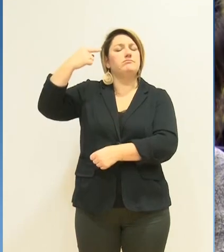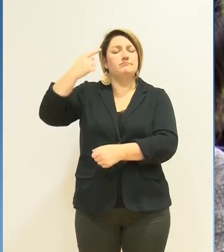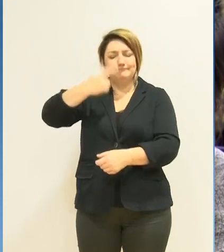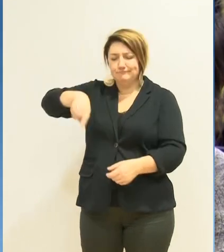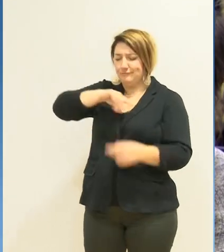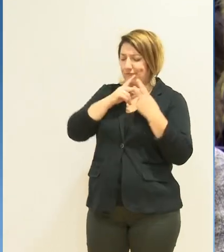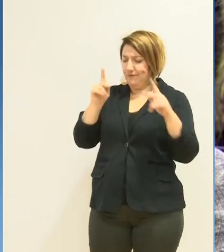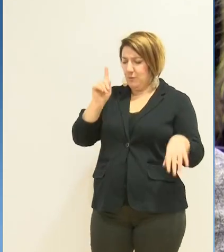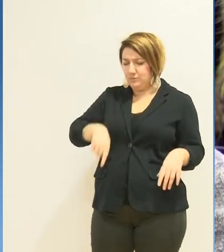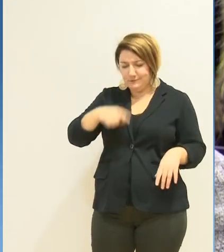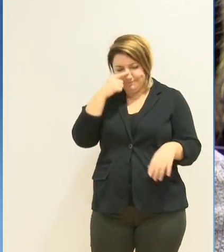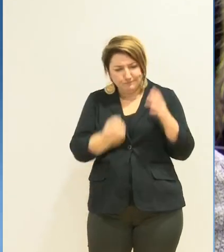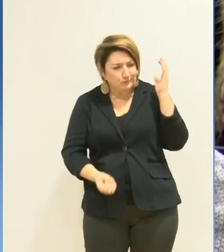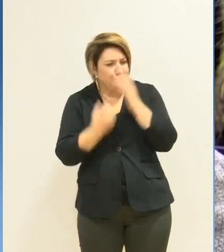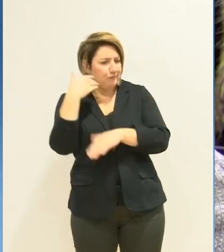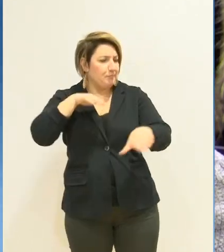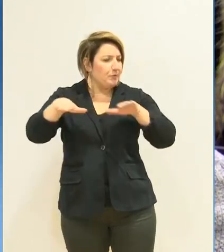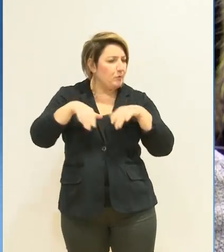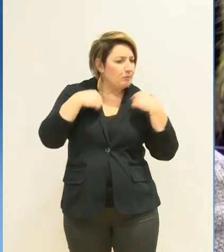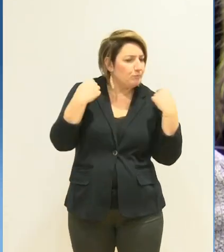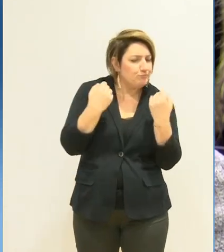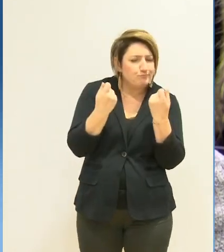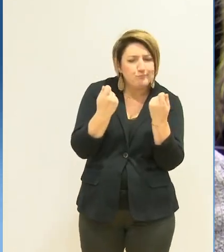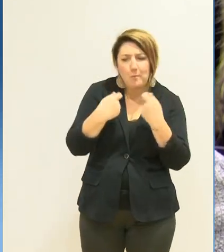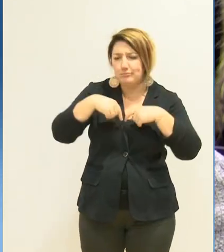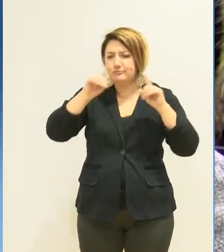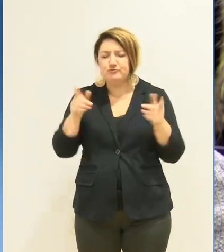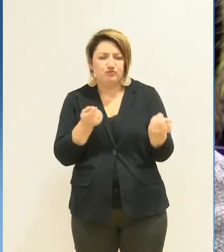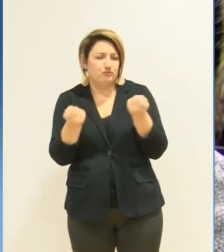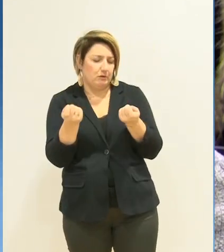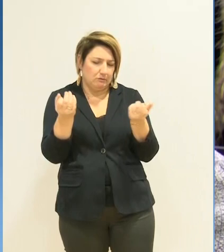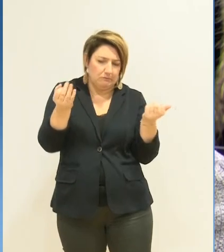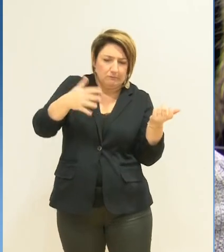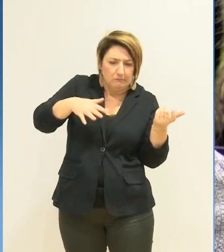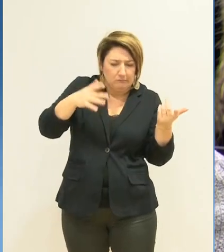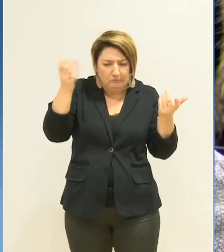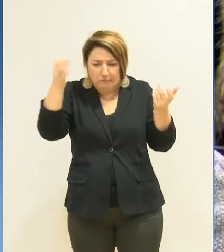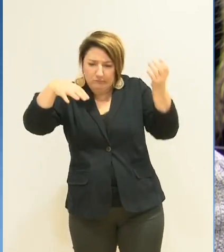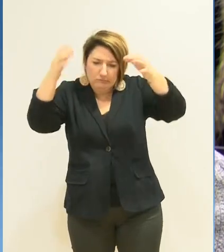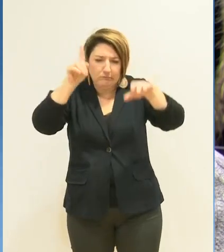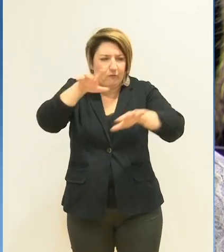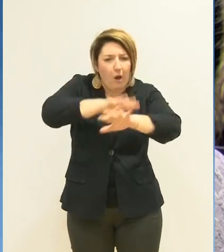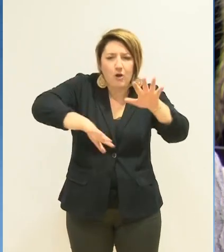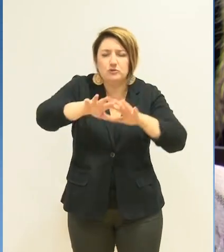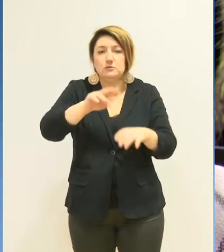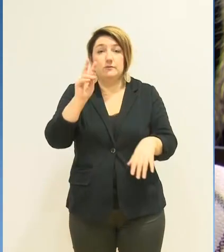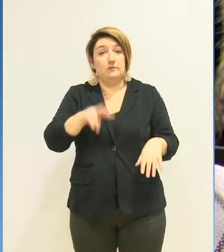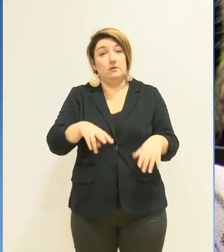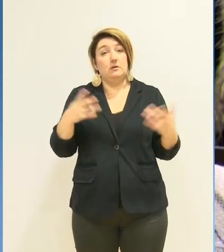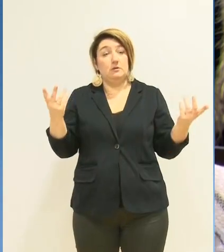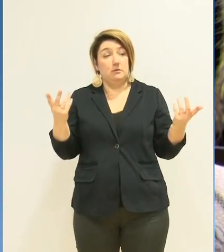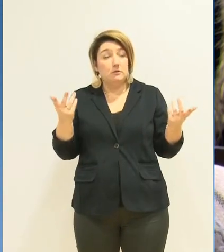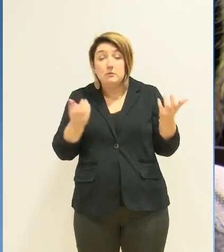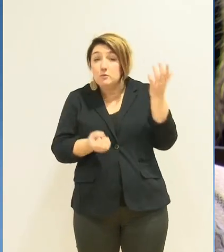de nouvelles trajectoires budgétaires cette invention appelle une remarque de fond s'agitant de trajectoire au pluriel